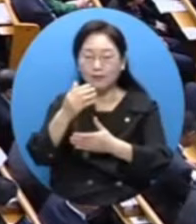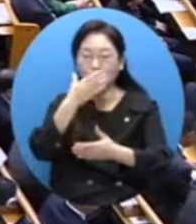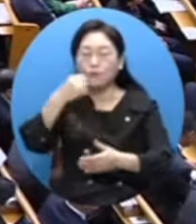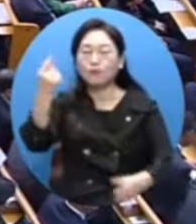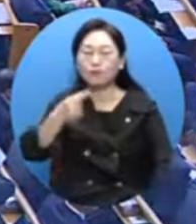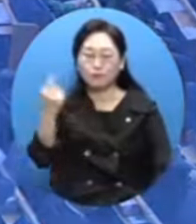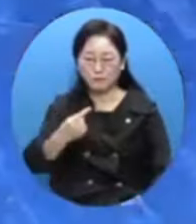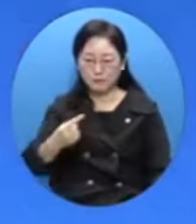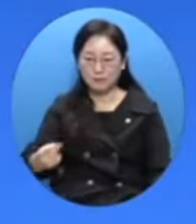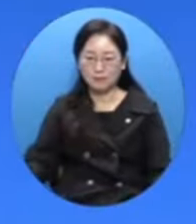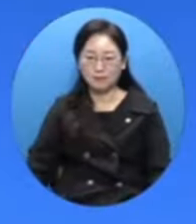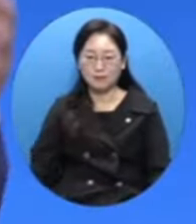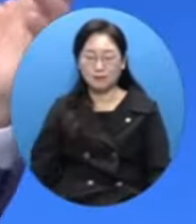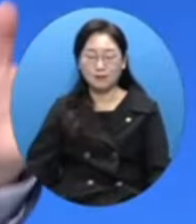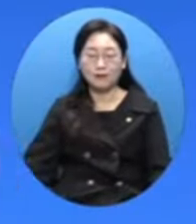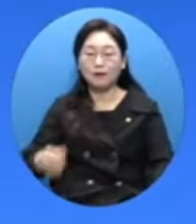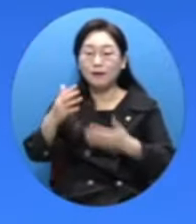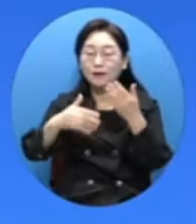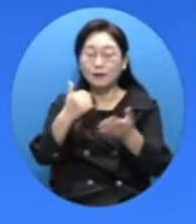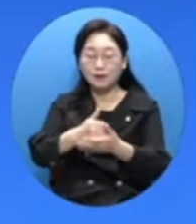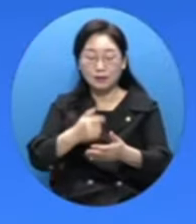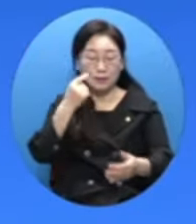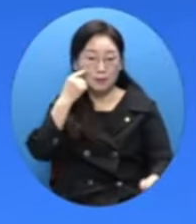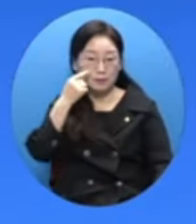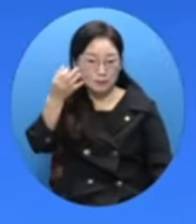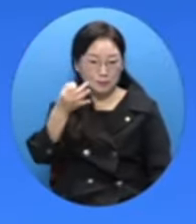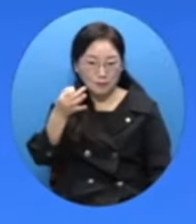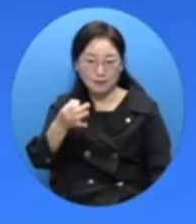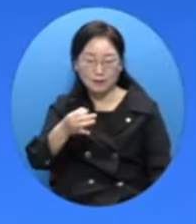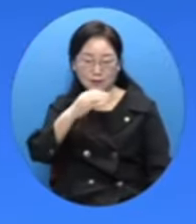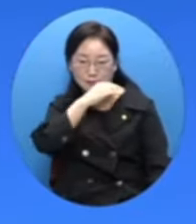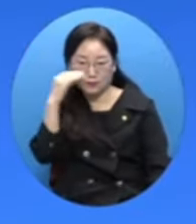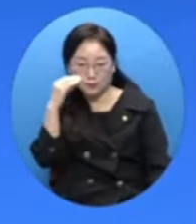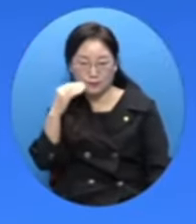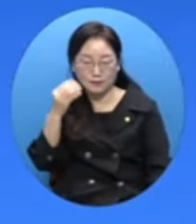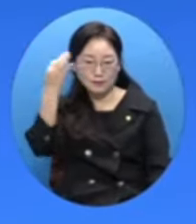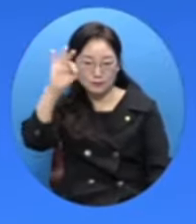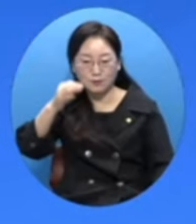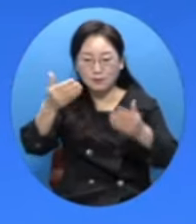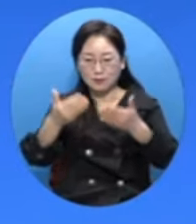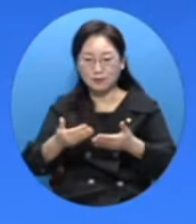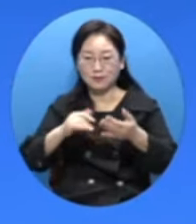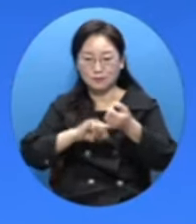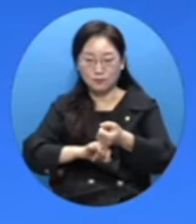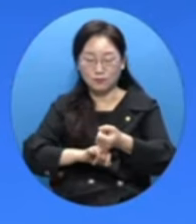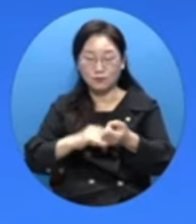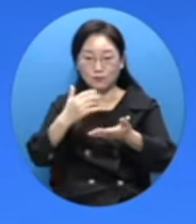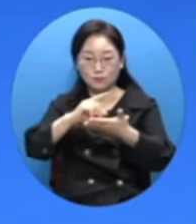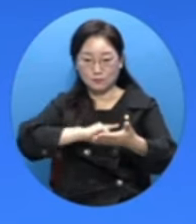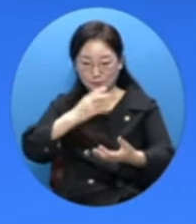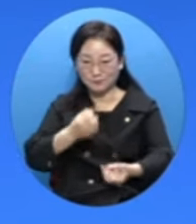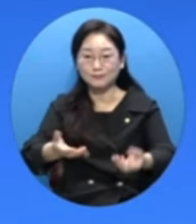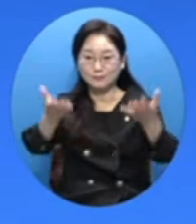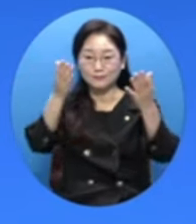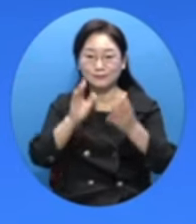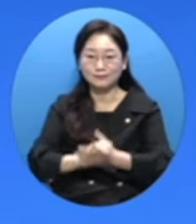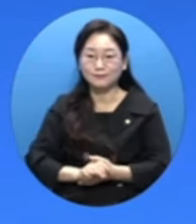임한다고 말씀했습니다. 언제나 하나님 앞에 바로 서 하나님께 인정받는 삶을 살아가는 여러분 모두 되기를 주님의 이름으로